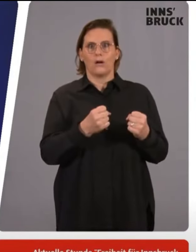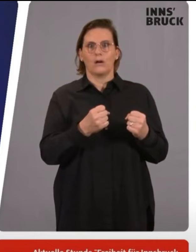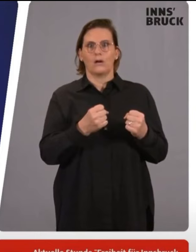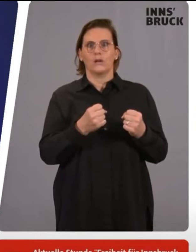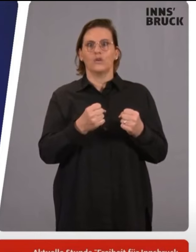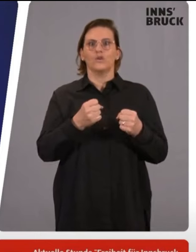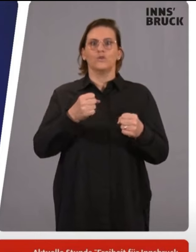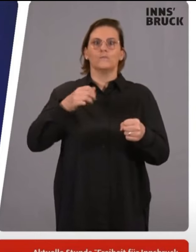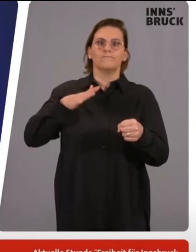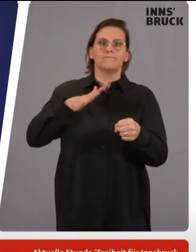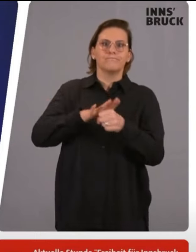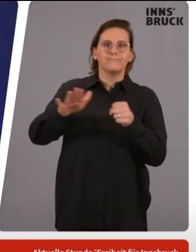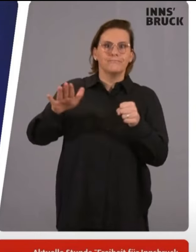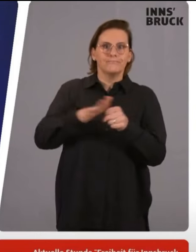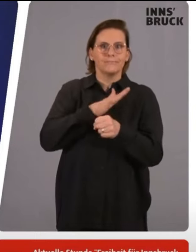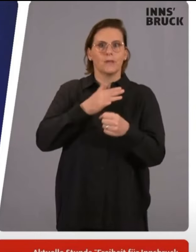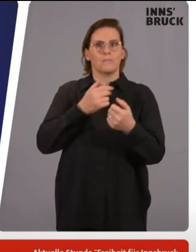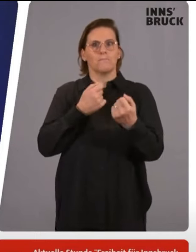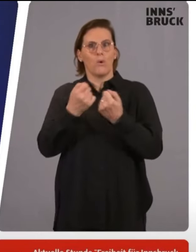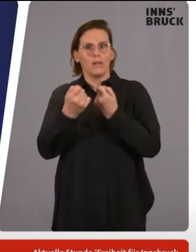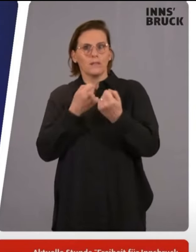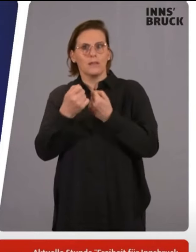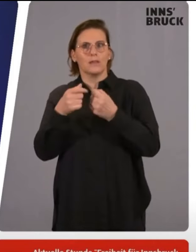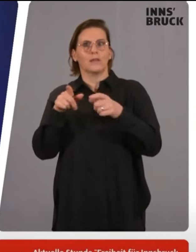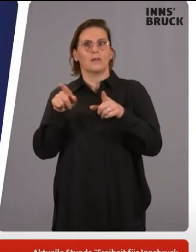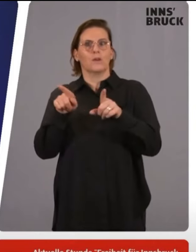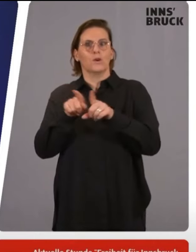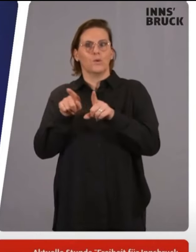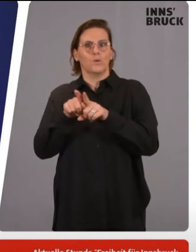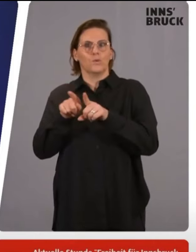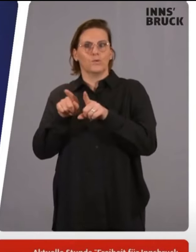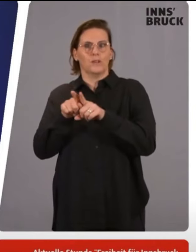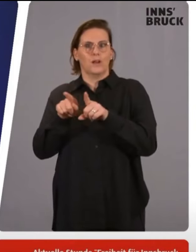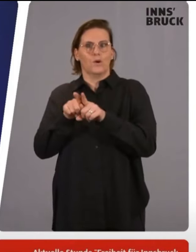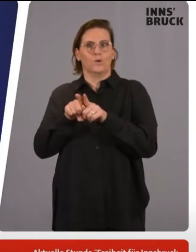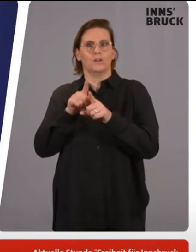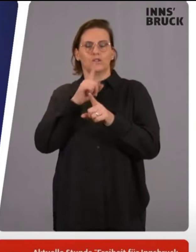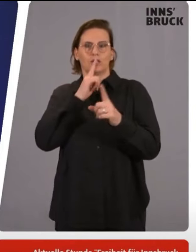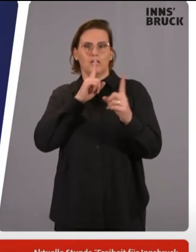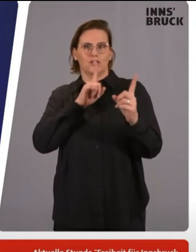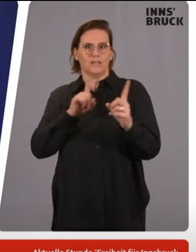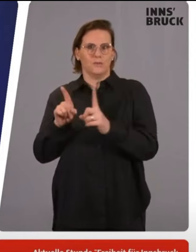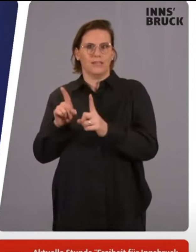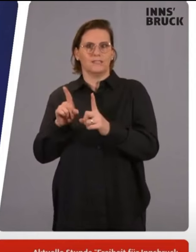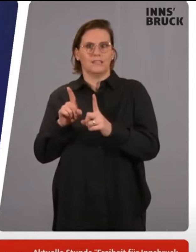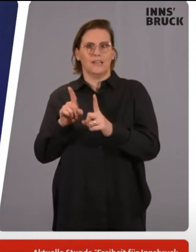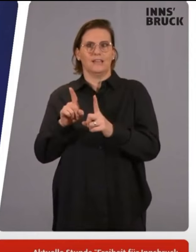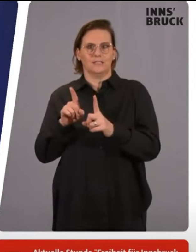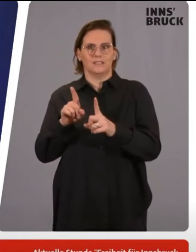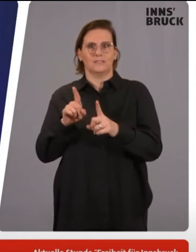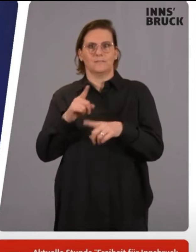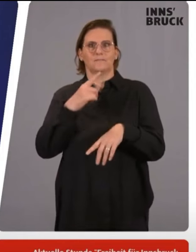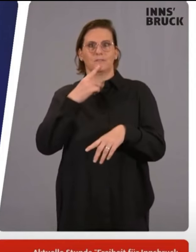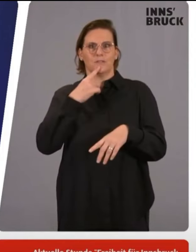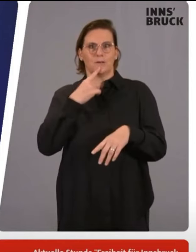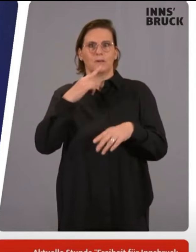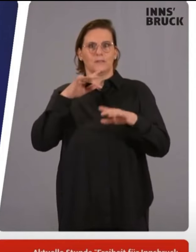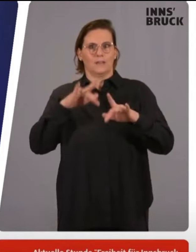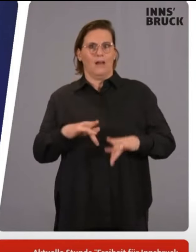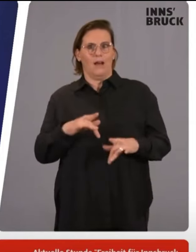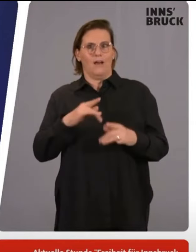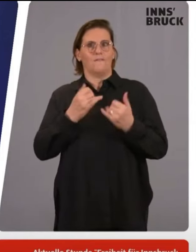drüberfahrpolitik und Stillstand was hat der Bürgermeister noch erreicht im Bürgermeister ist gelungen die